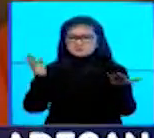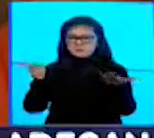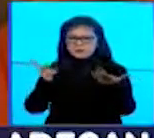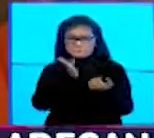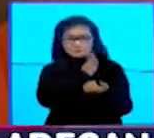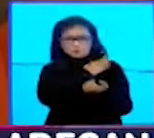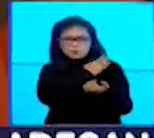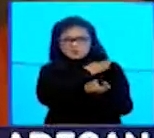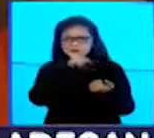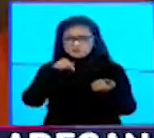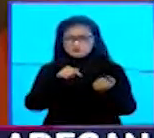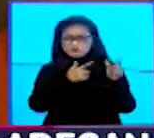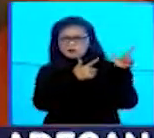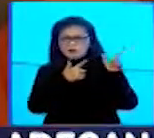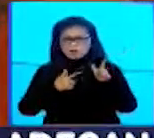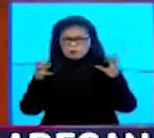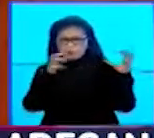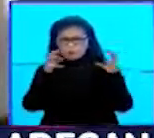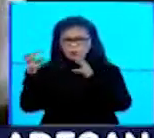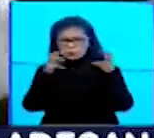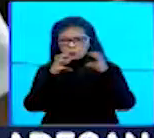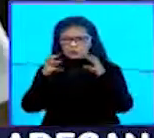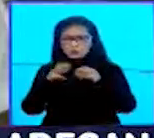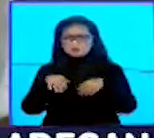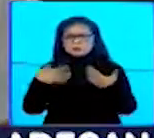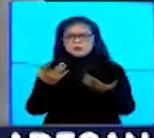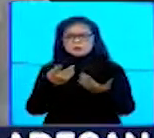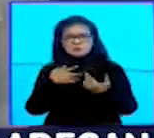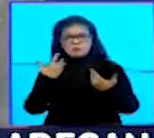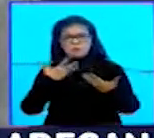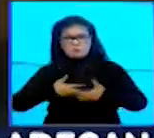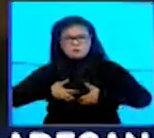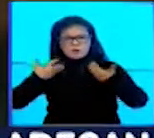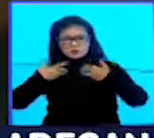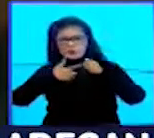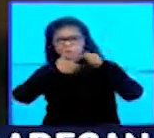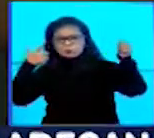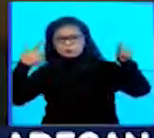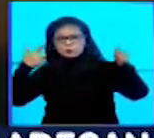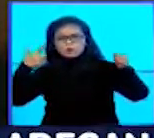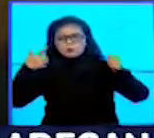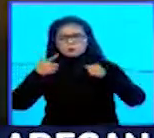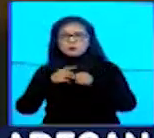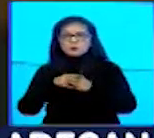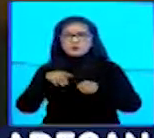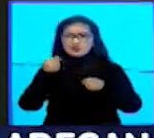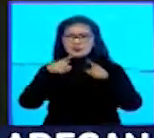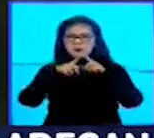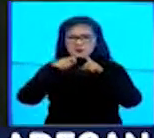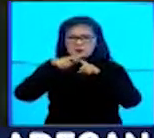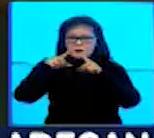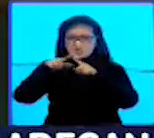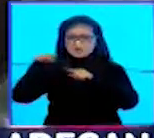Percekcokan diakhiri dengan penembakan terhadap Praka Martinus Rizky Kardo dan dua pegawai Cafe Doran Manik dan Ferry